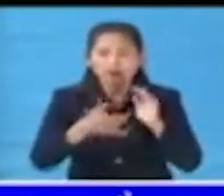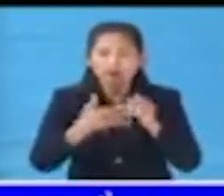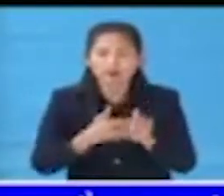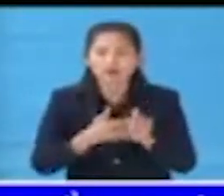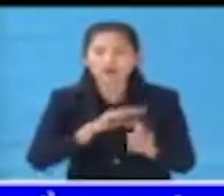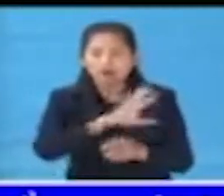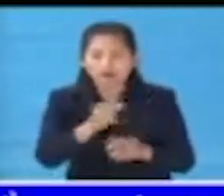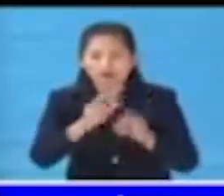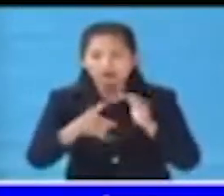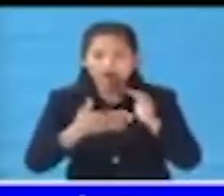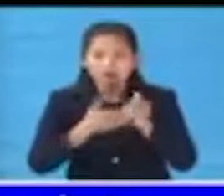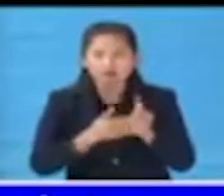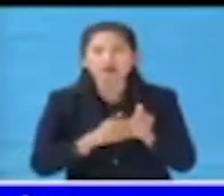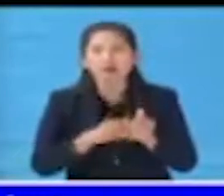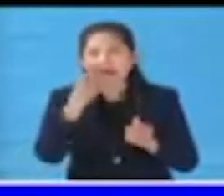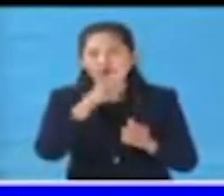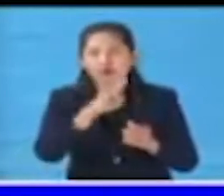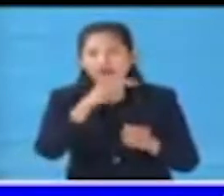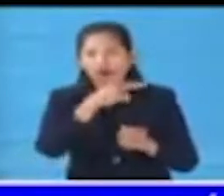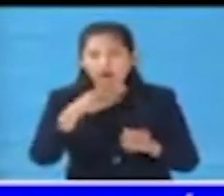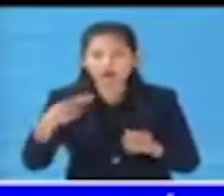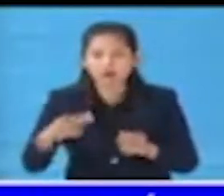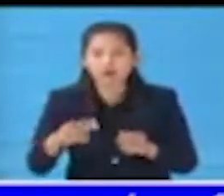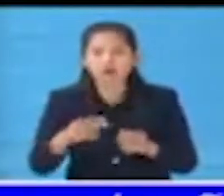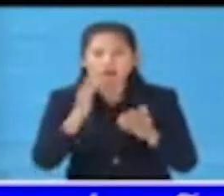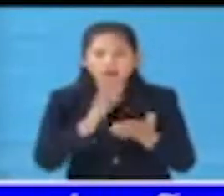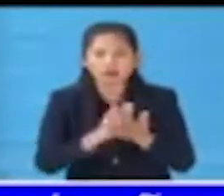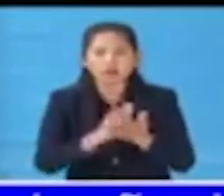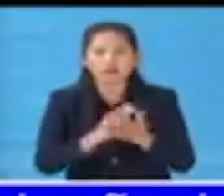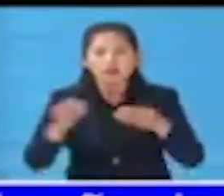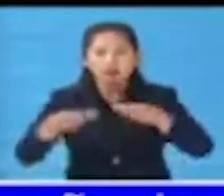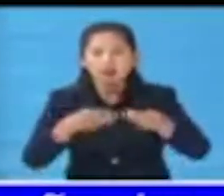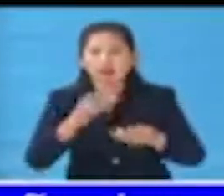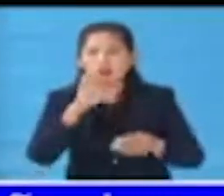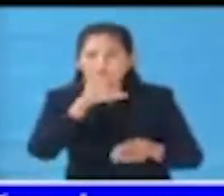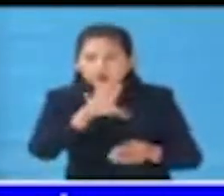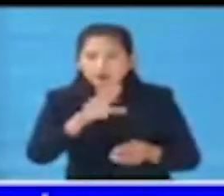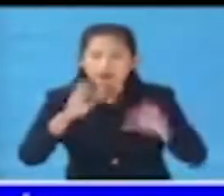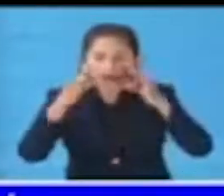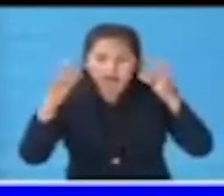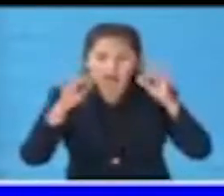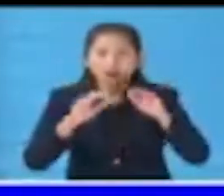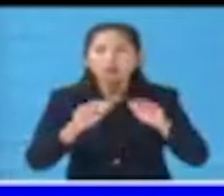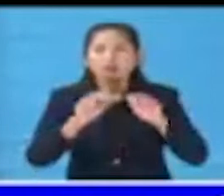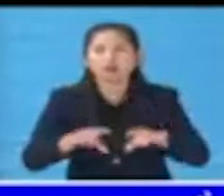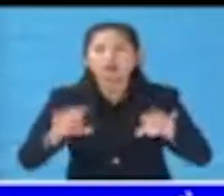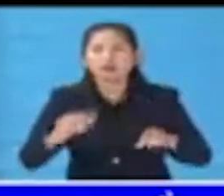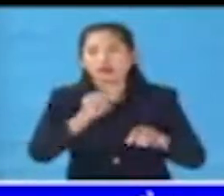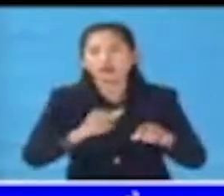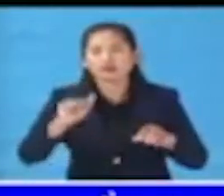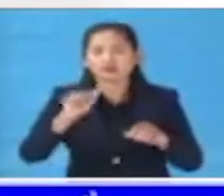រដ្ឋាភិបាលកម្ពុជារដ្ឋាភិបាលវៀតណាមឥណ្ឌូនេស៊ីដើម្បីបញ្ឈប់ការជួញដូរសត្វឆ្កែនិងឆ្មានៅក្នុងតំបន់អាស៊ីអាគ្នេ